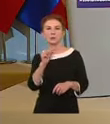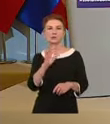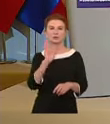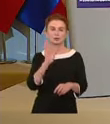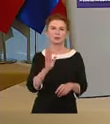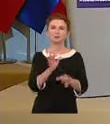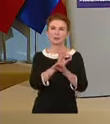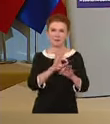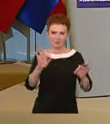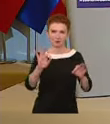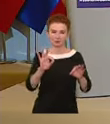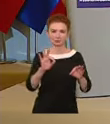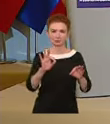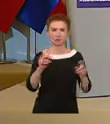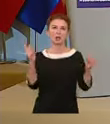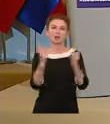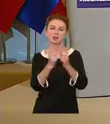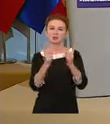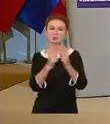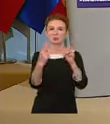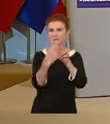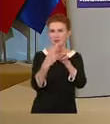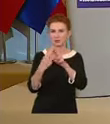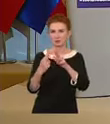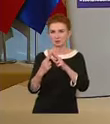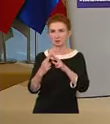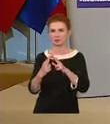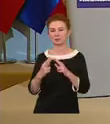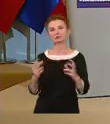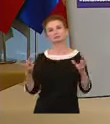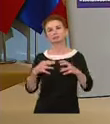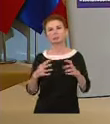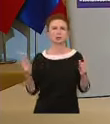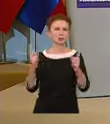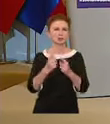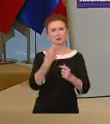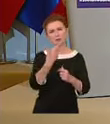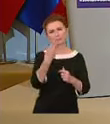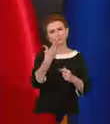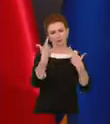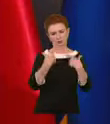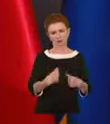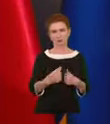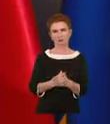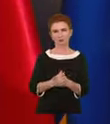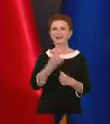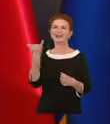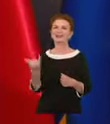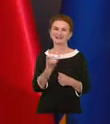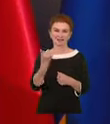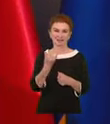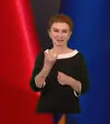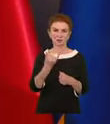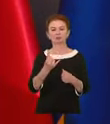reguły dotyczące spotkań międzyludzkich i na przykład gromadzenia się w 2-3 osoby. Zawsze z dystansem.